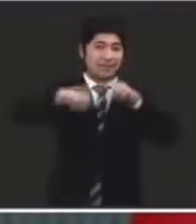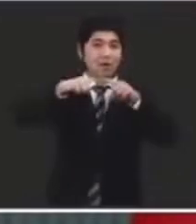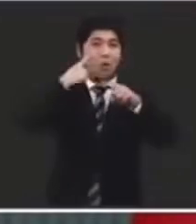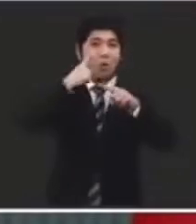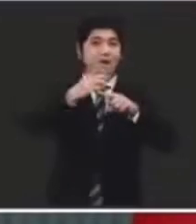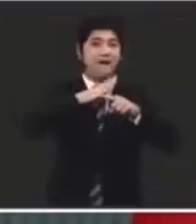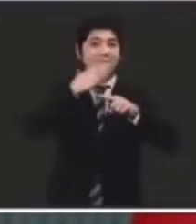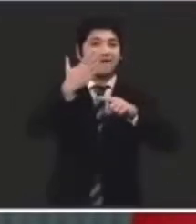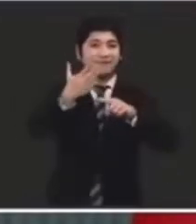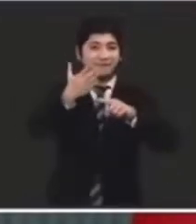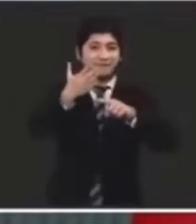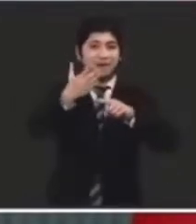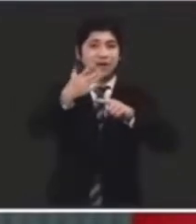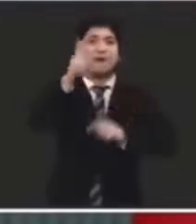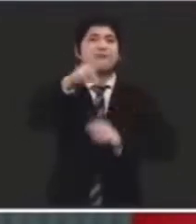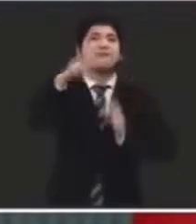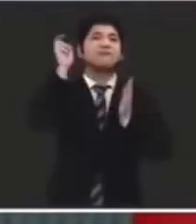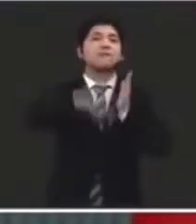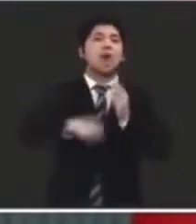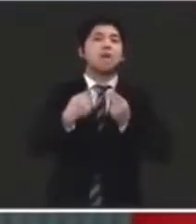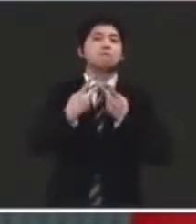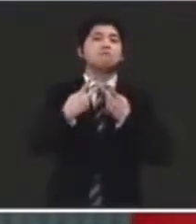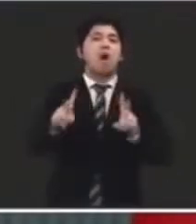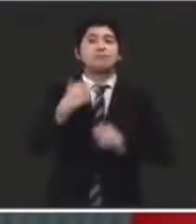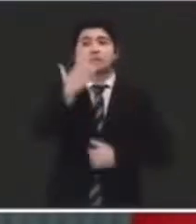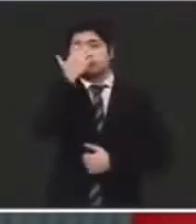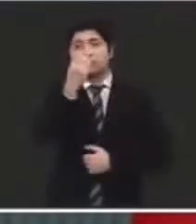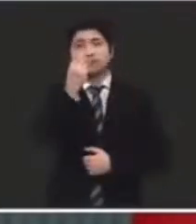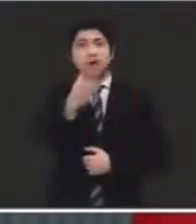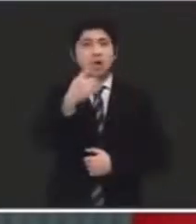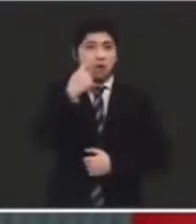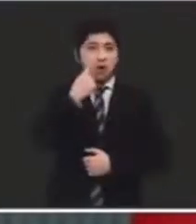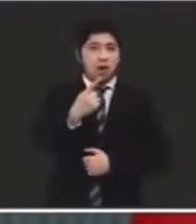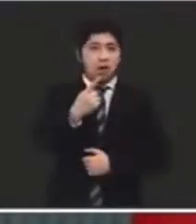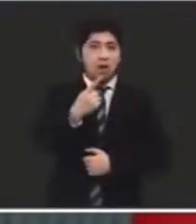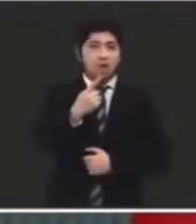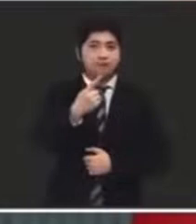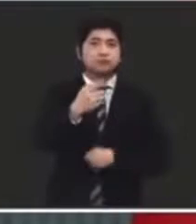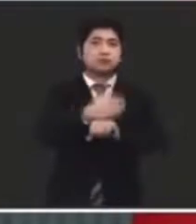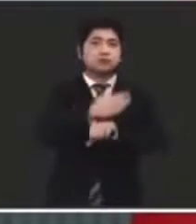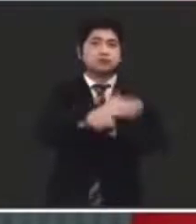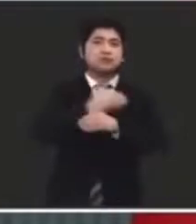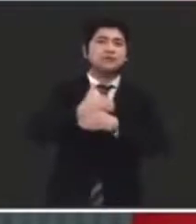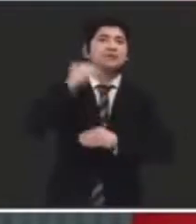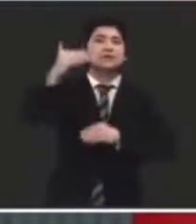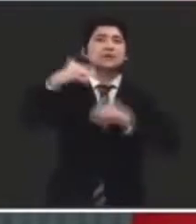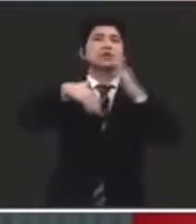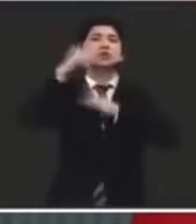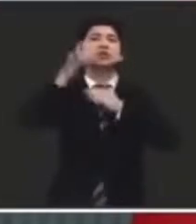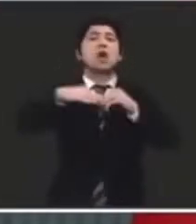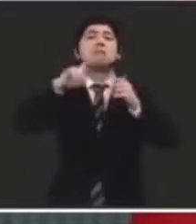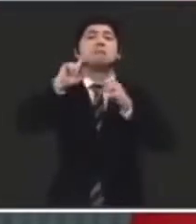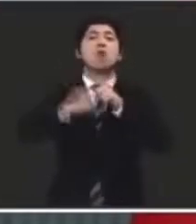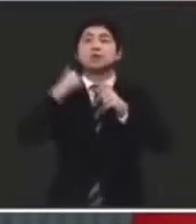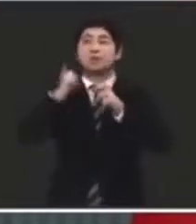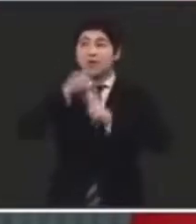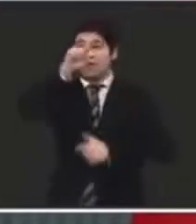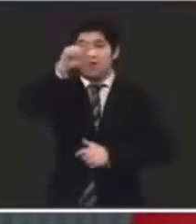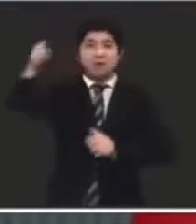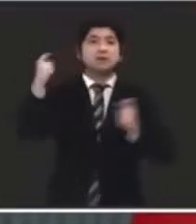olan kısmına vergi muafiyeti getiren yurt dışındaki İnşaat projelerinde